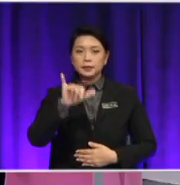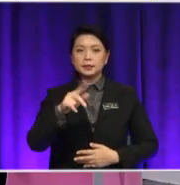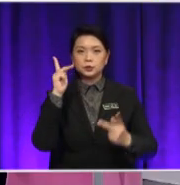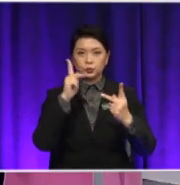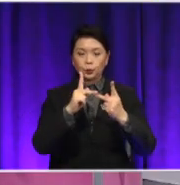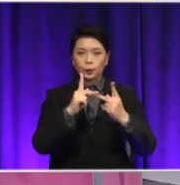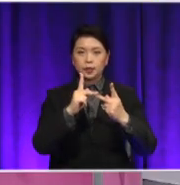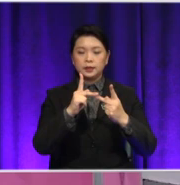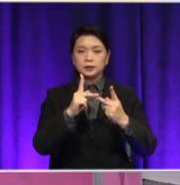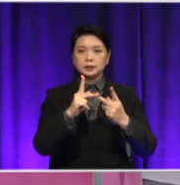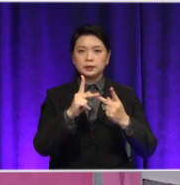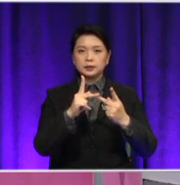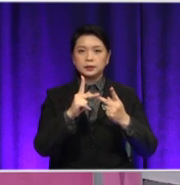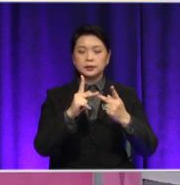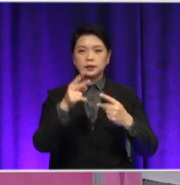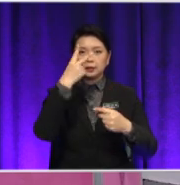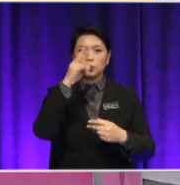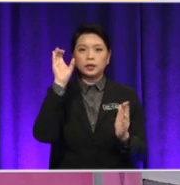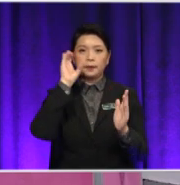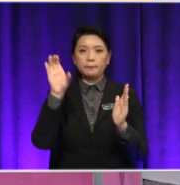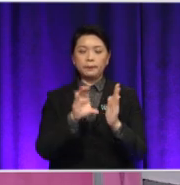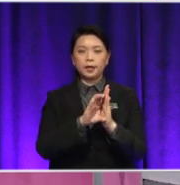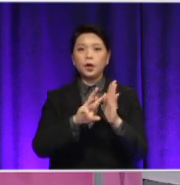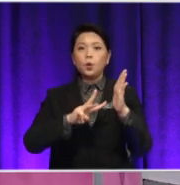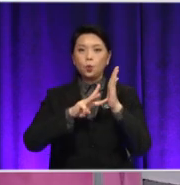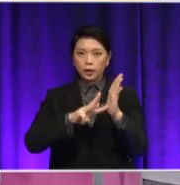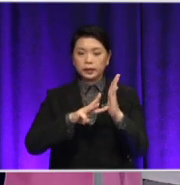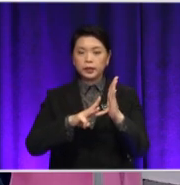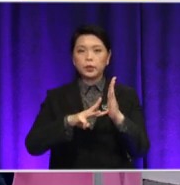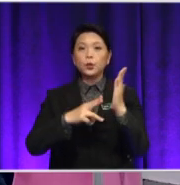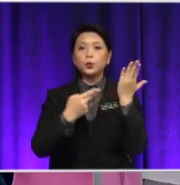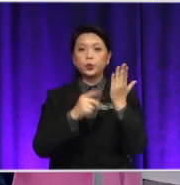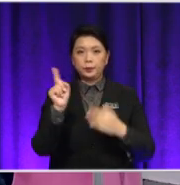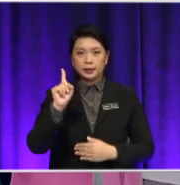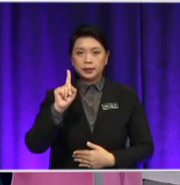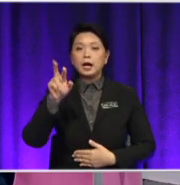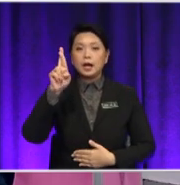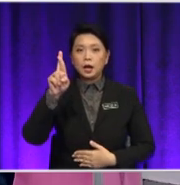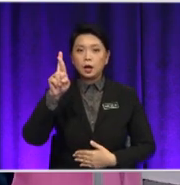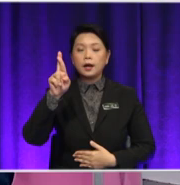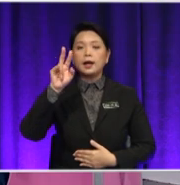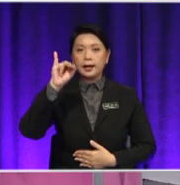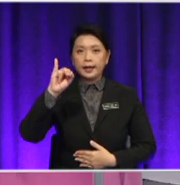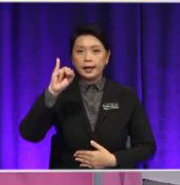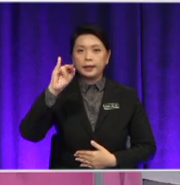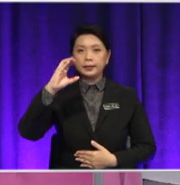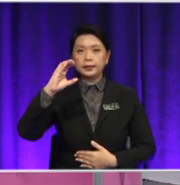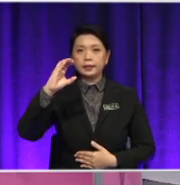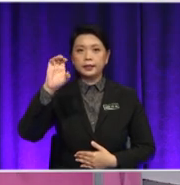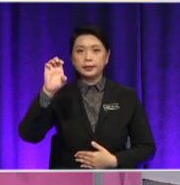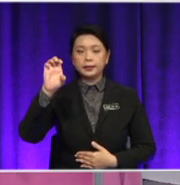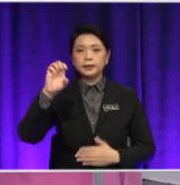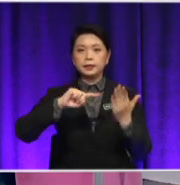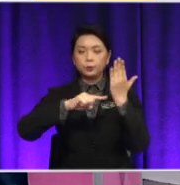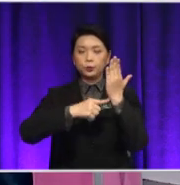ini mewakili huruf mana? R ke, I ke, C ke atau E? Okey, kita mula dahulu dengan Chandra Bhushan